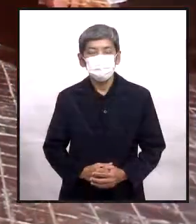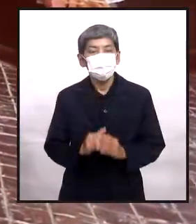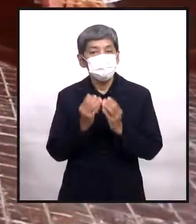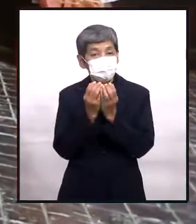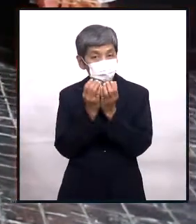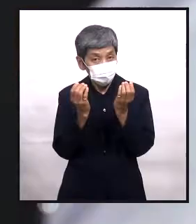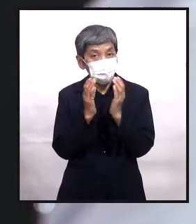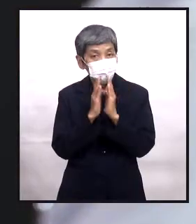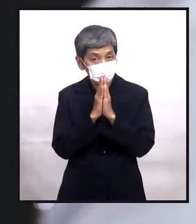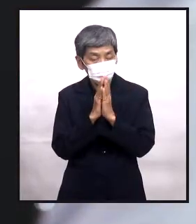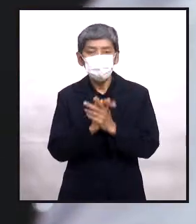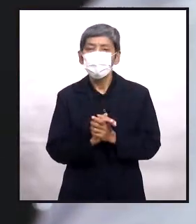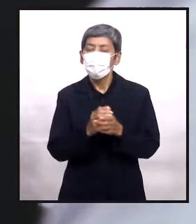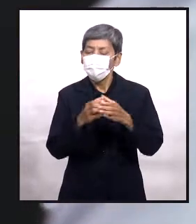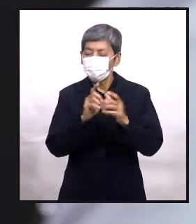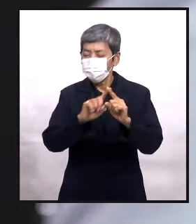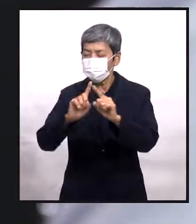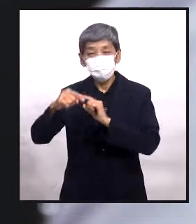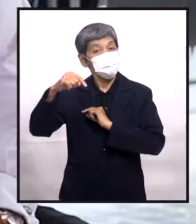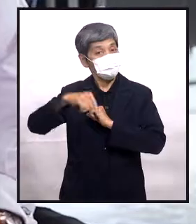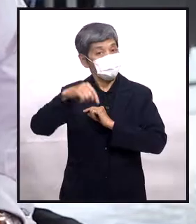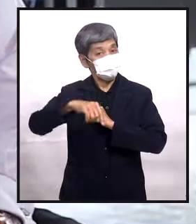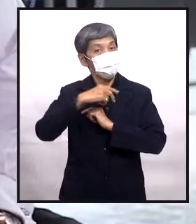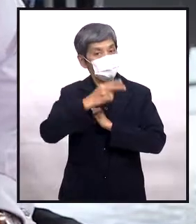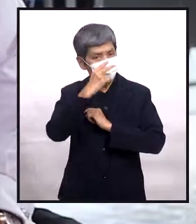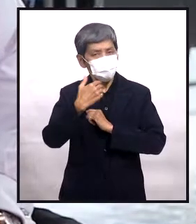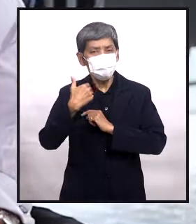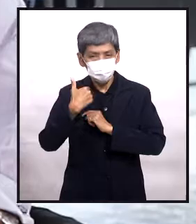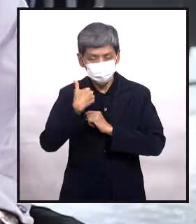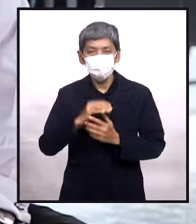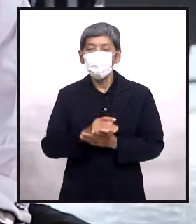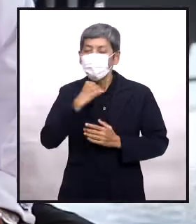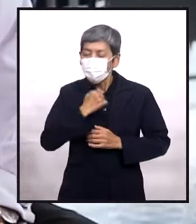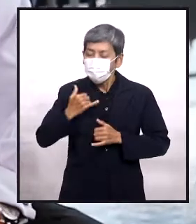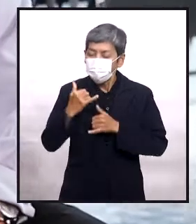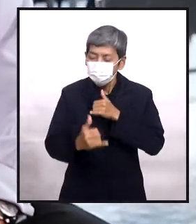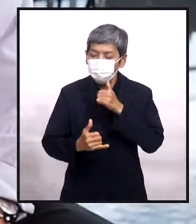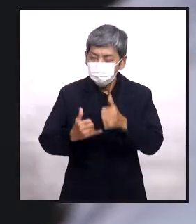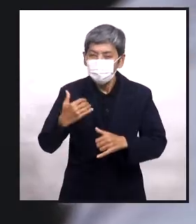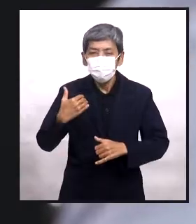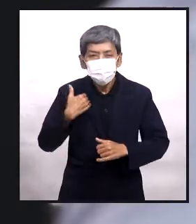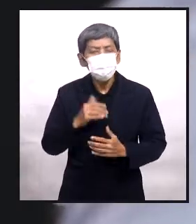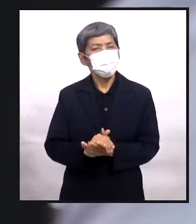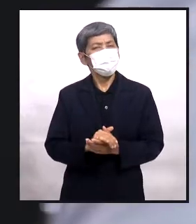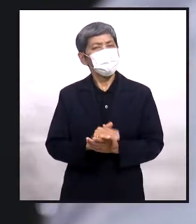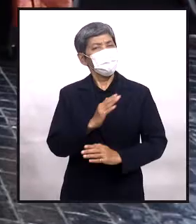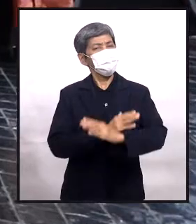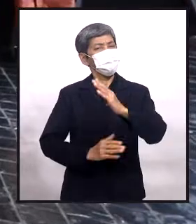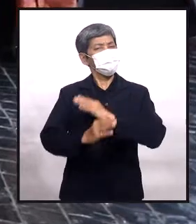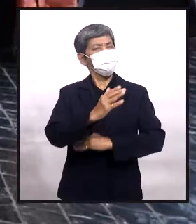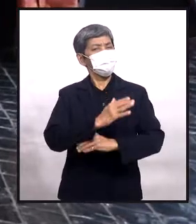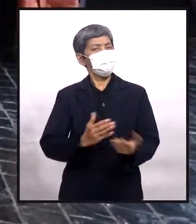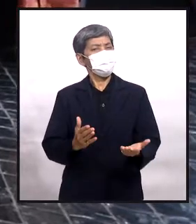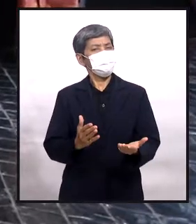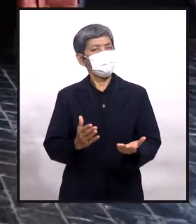ธรรมะในการที่จะเข้าถึงคนทุกกลุ่มอย่างที่เนี่ยที่จะเห็นเลยก็คือจะมีผู้สูงอายุมาเป็นประจำและในส่วนของคนพิการล่ะคุ